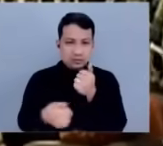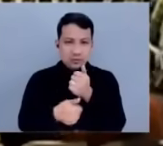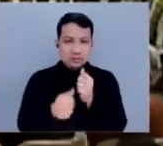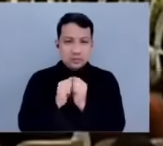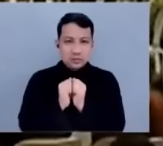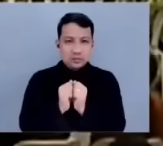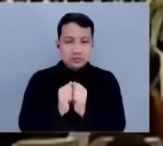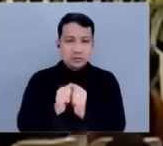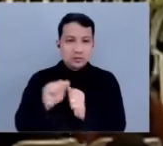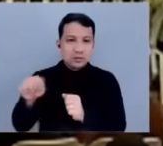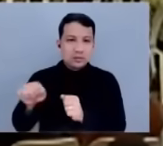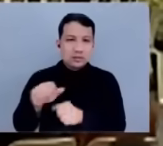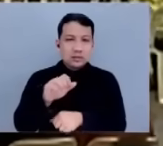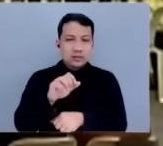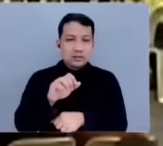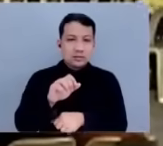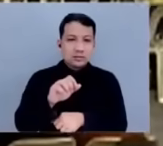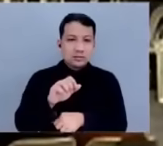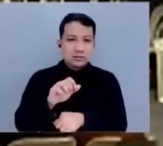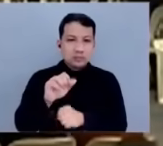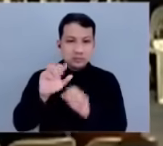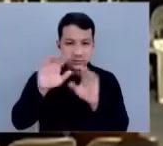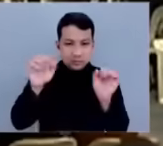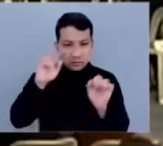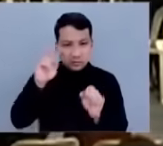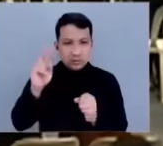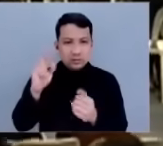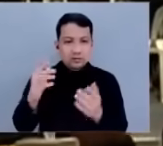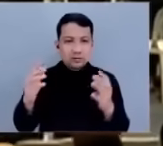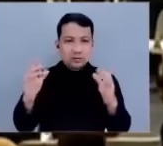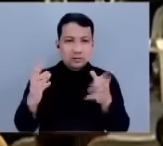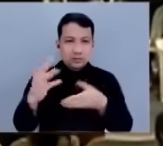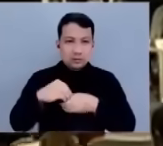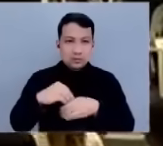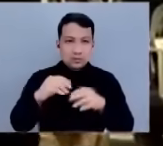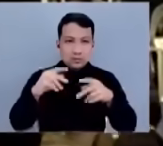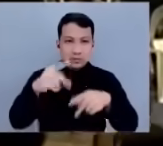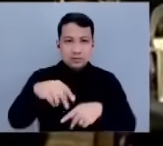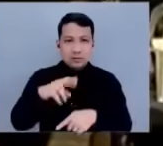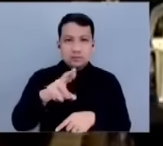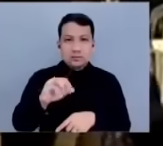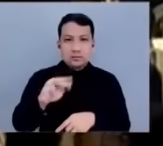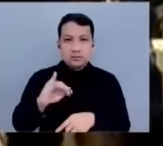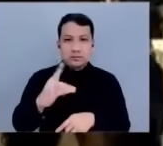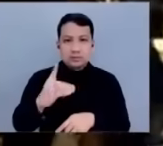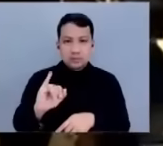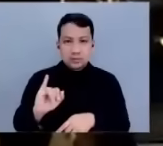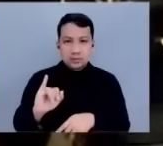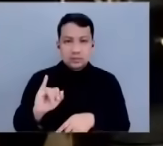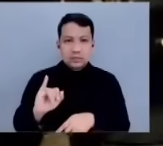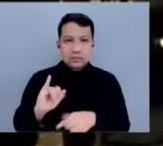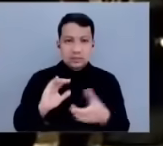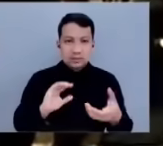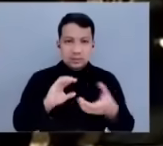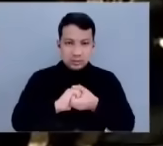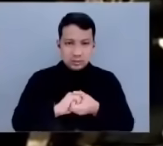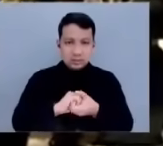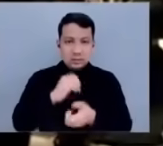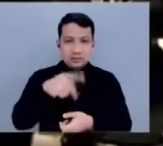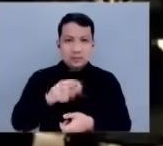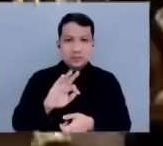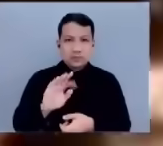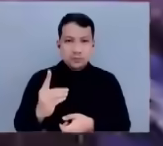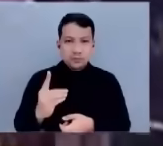ng administrasyon. Nakatakda raw makipag-alyansa ang political party ni Pacquiao na PROMD sa Partido Federal ng Pilipinas ni Pangulong